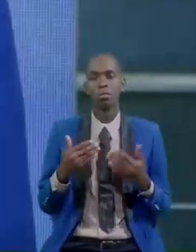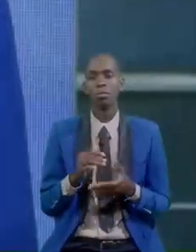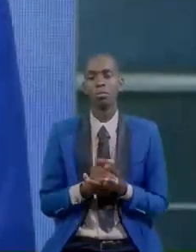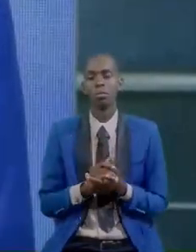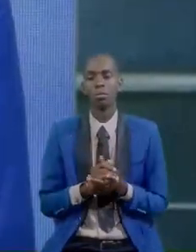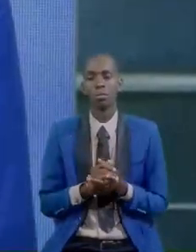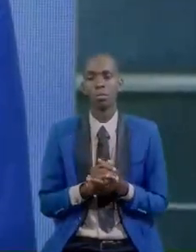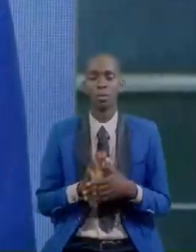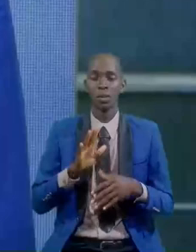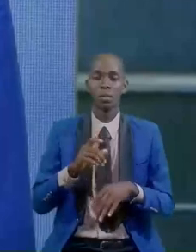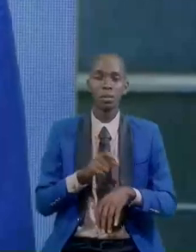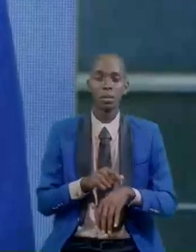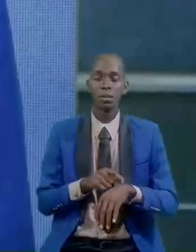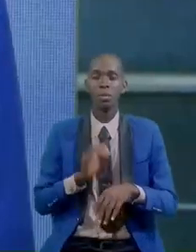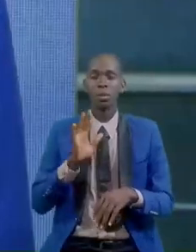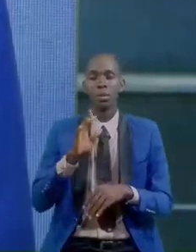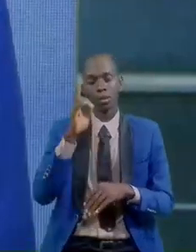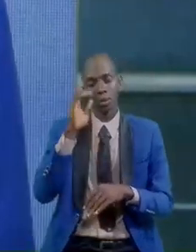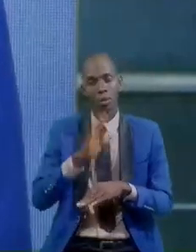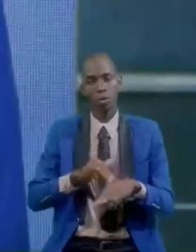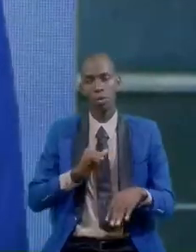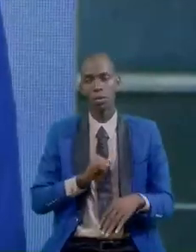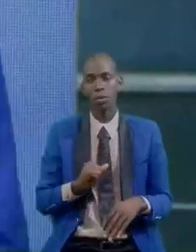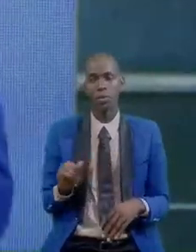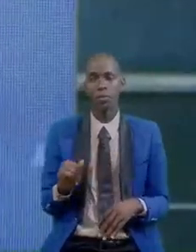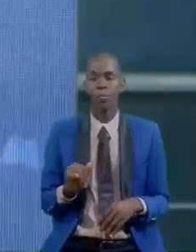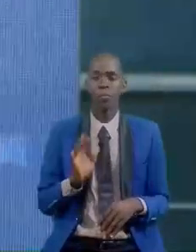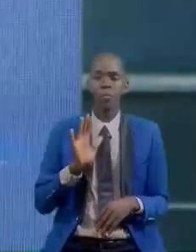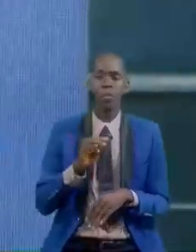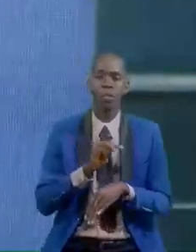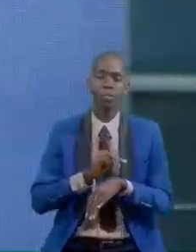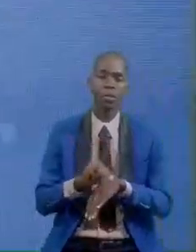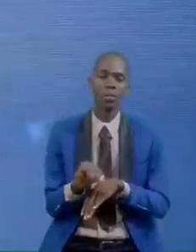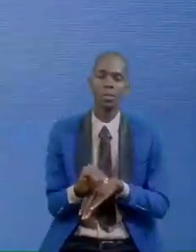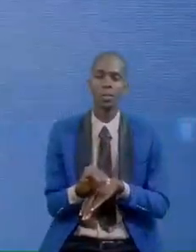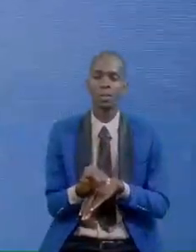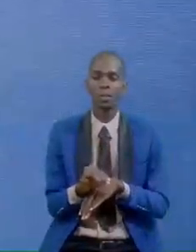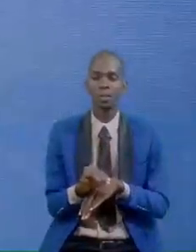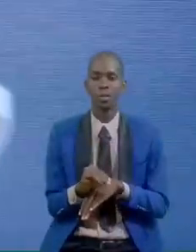Ses moments, son appel, son ministère